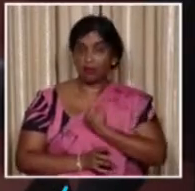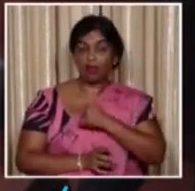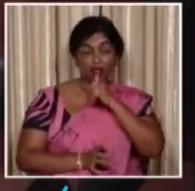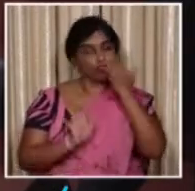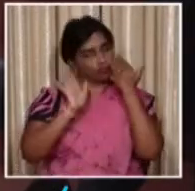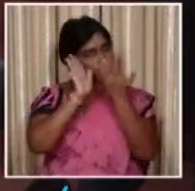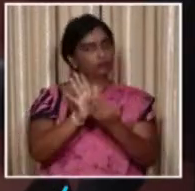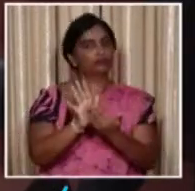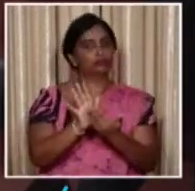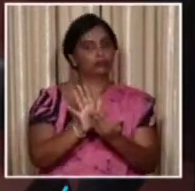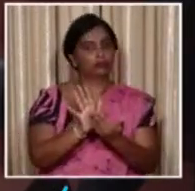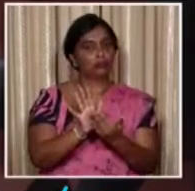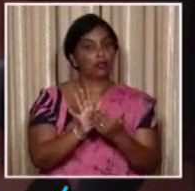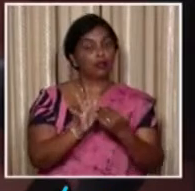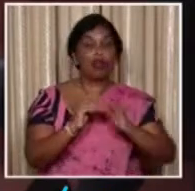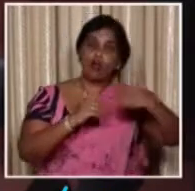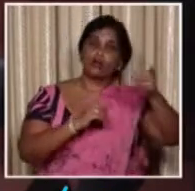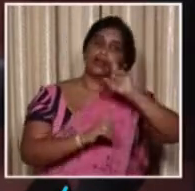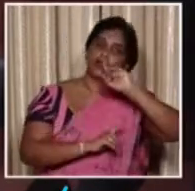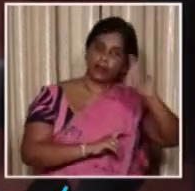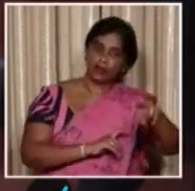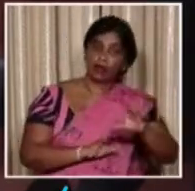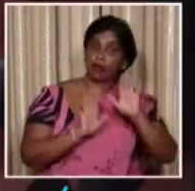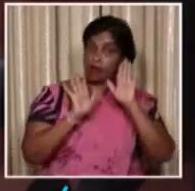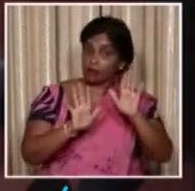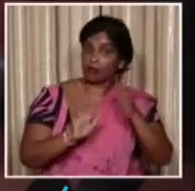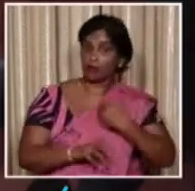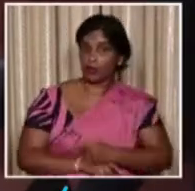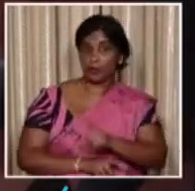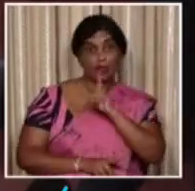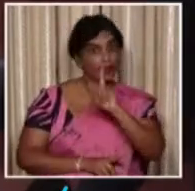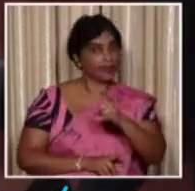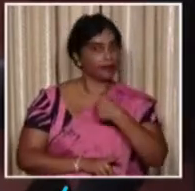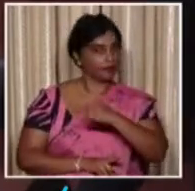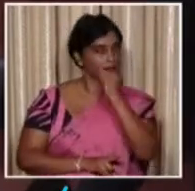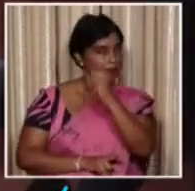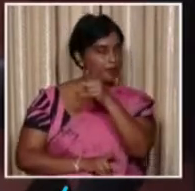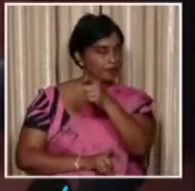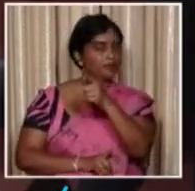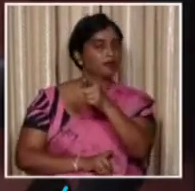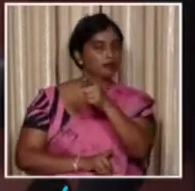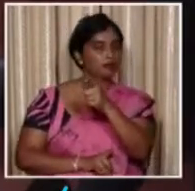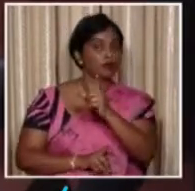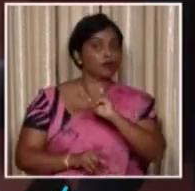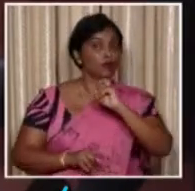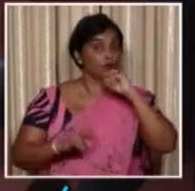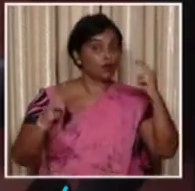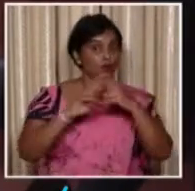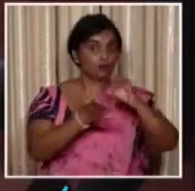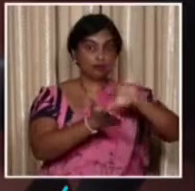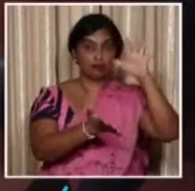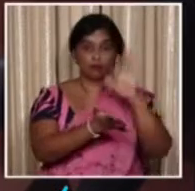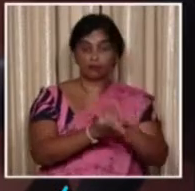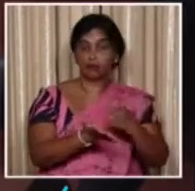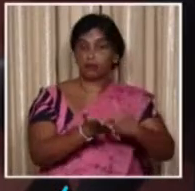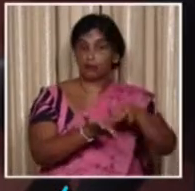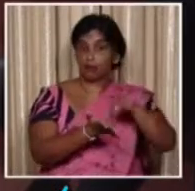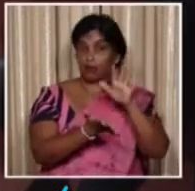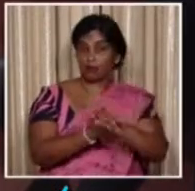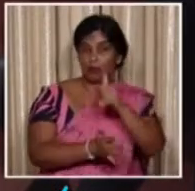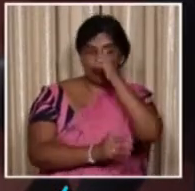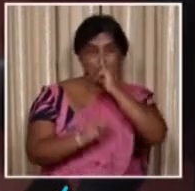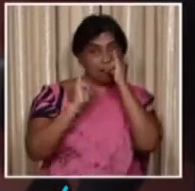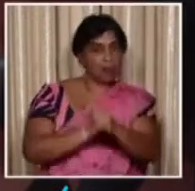කරන්න, එක්ක එළිය කියන්න. හැබැයි මම යාට කියන චෝදනාව මහා අධිකරණයෙන් සනාථ වෙලා තියෙන ලියාපදිංචි කප්පම් කරුවෙක්